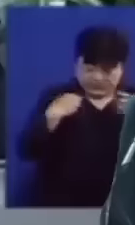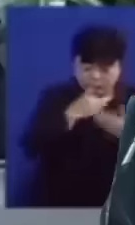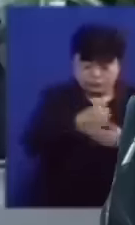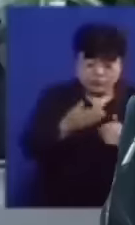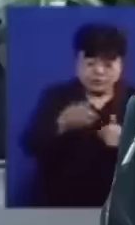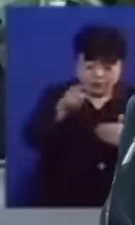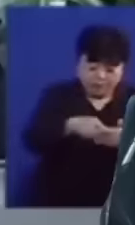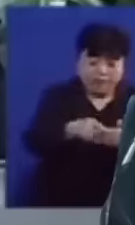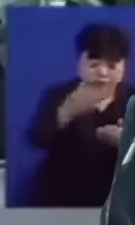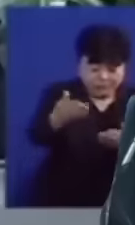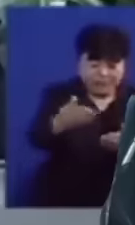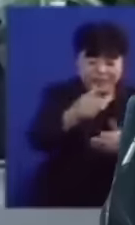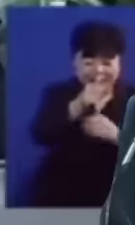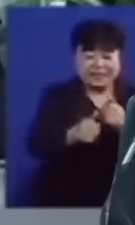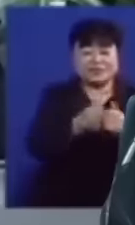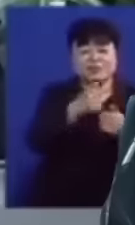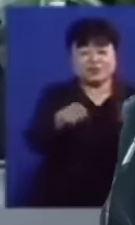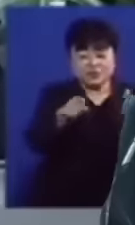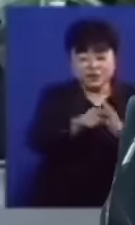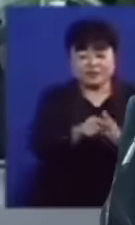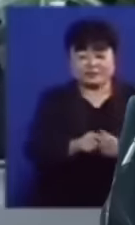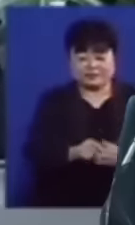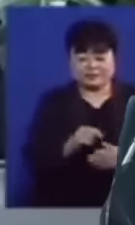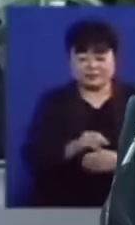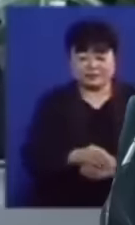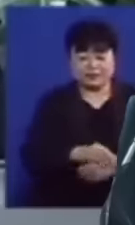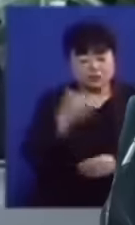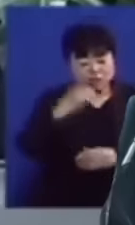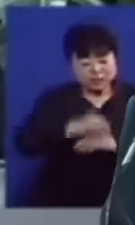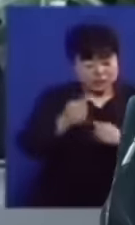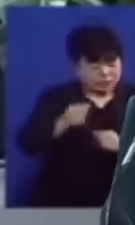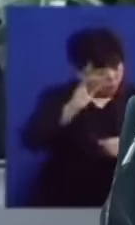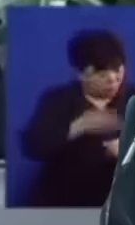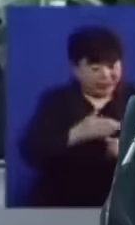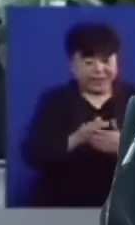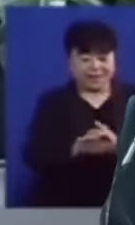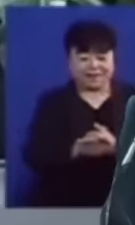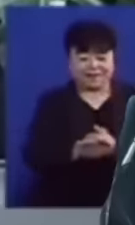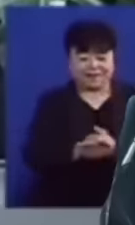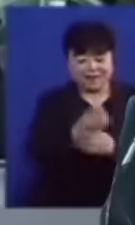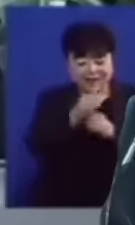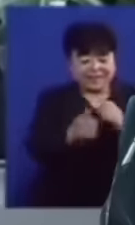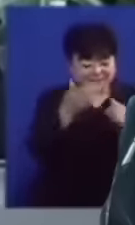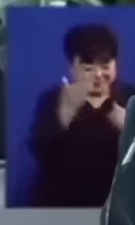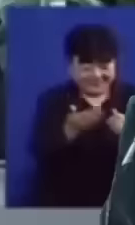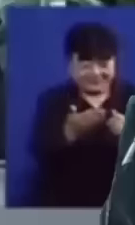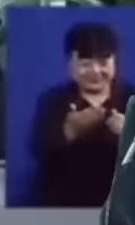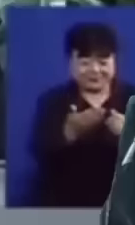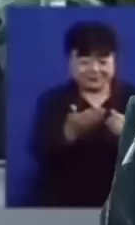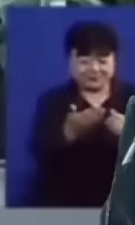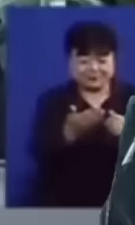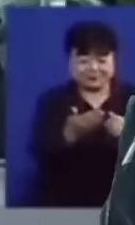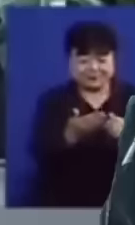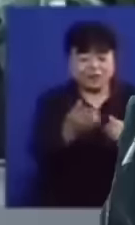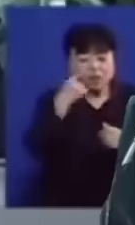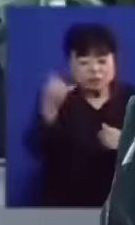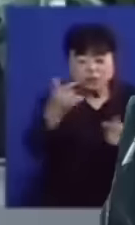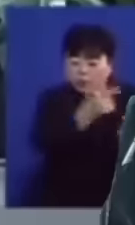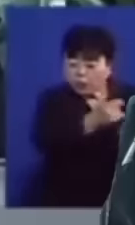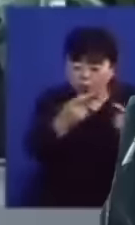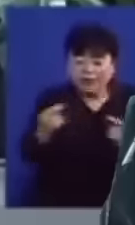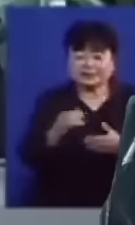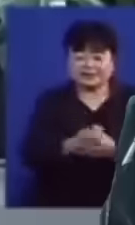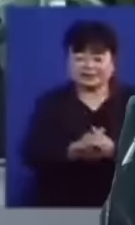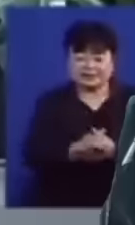말씀하셨고, 하나님이 우리를 위하시면 누가 우리를 대적하리요 라고 말한 것입니다. 우리 하나님은 우리 부모와 같이